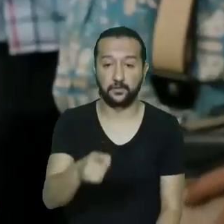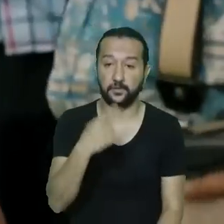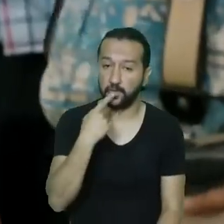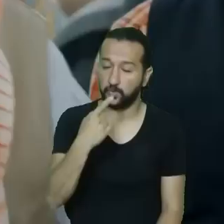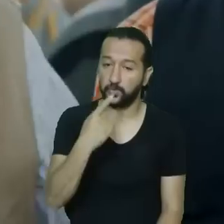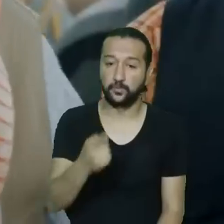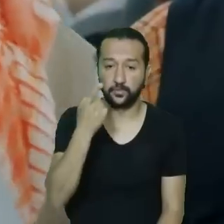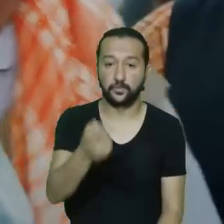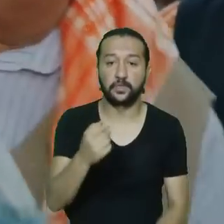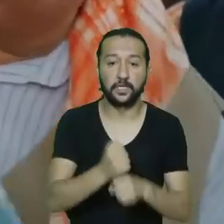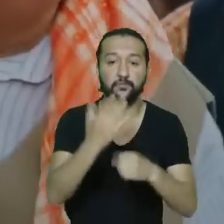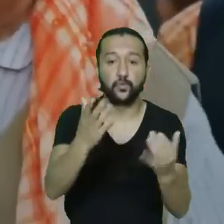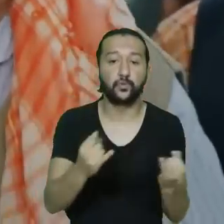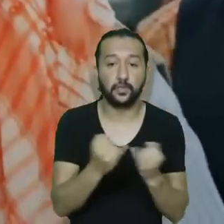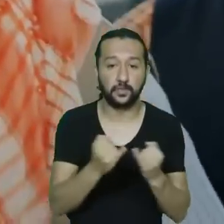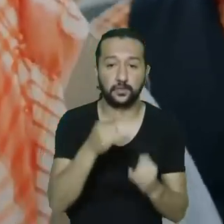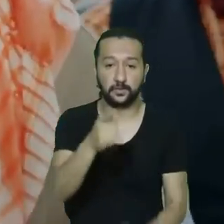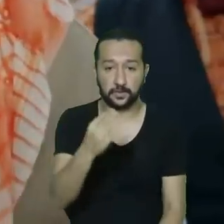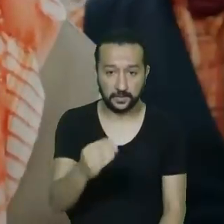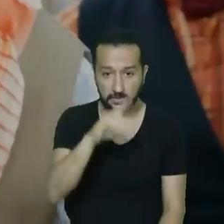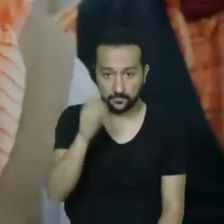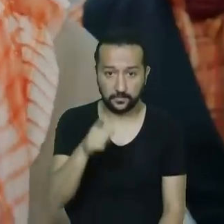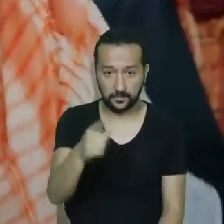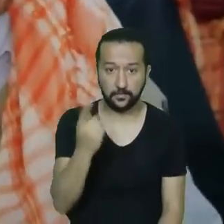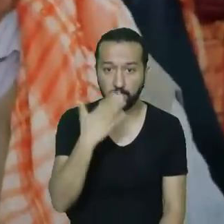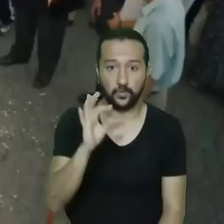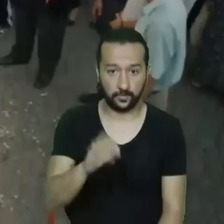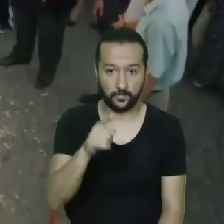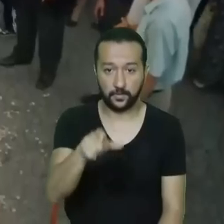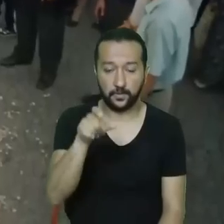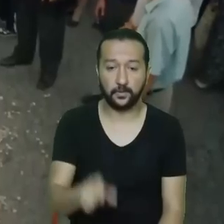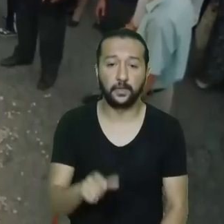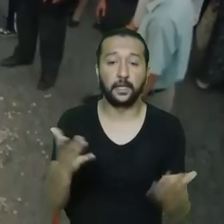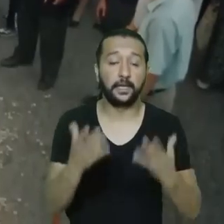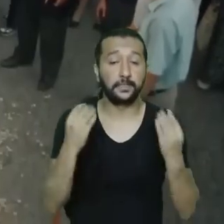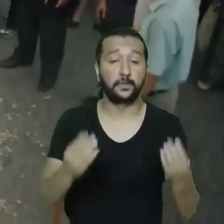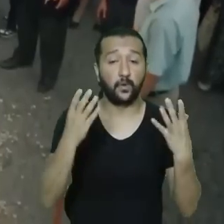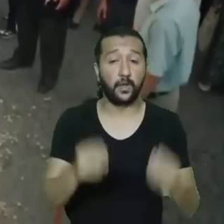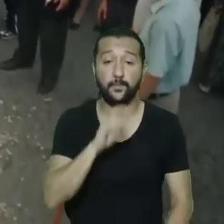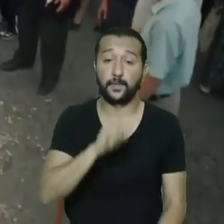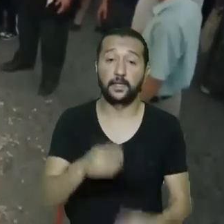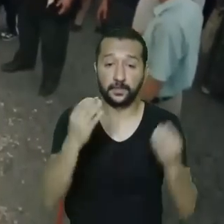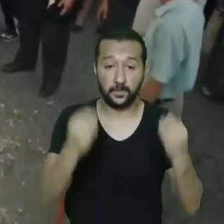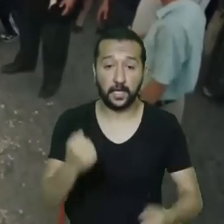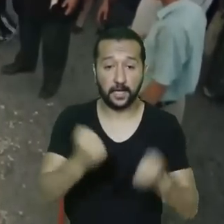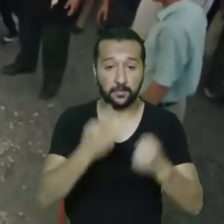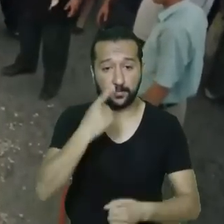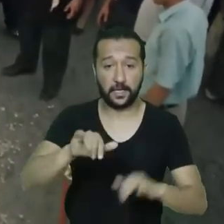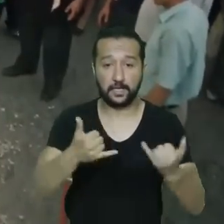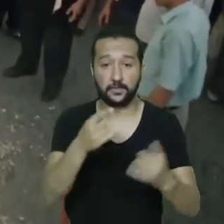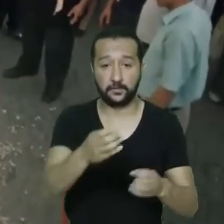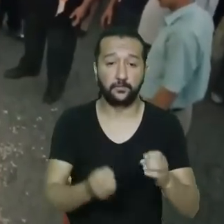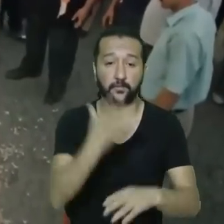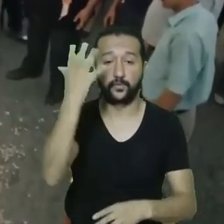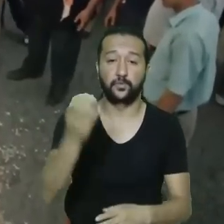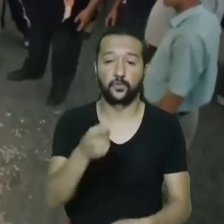hasta iş. Geçmiş olsun birader. Emin, bir şeyin yok değil mi? Ya nasıl yiyelim dayım, nasıl yiyelim? Arabanın haline bak, bak